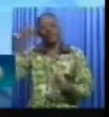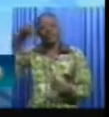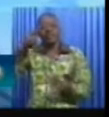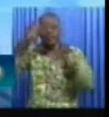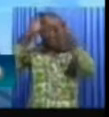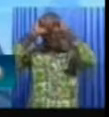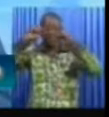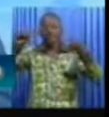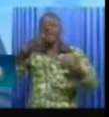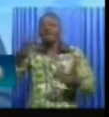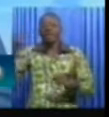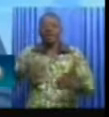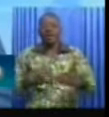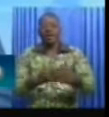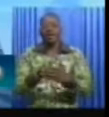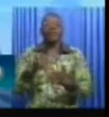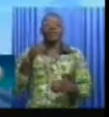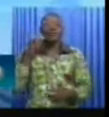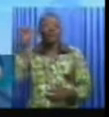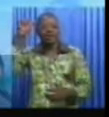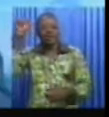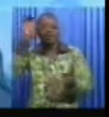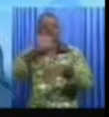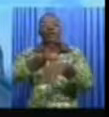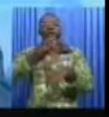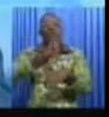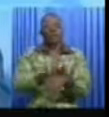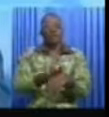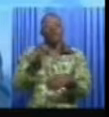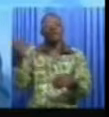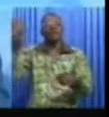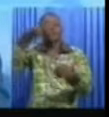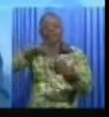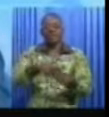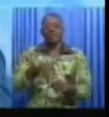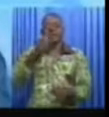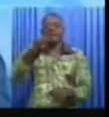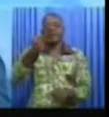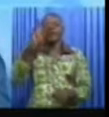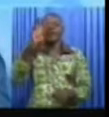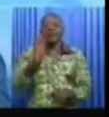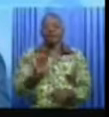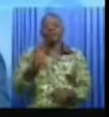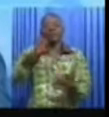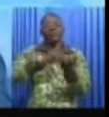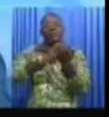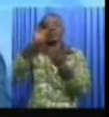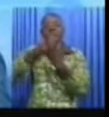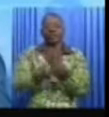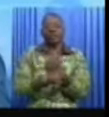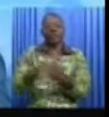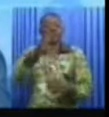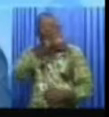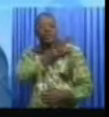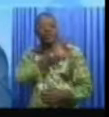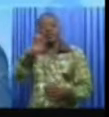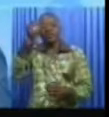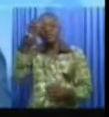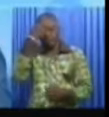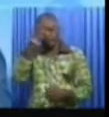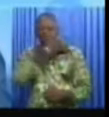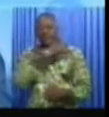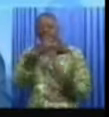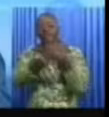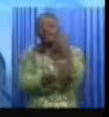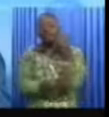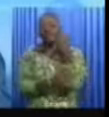du FASO est arrivé hier à Yaoundé, au Cameroun, où il va participer ce 24 juin aux travaux d'un sommet de chefs d'État et de gouvernement des pays